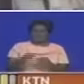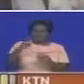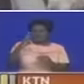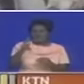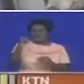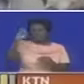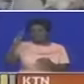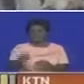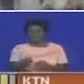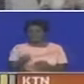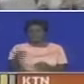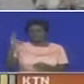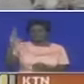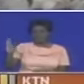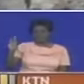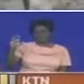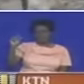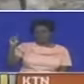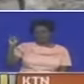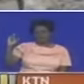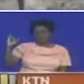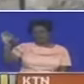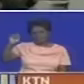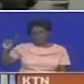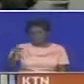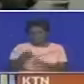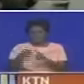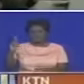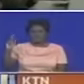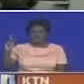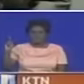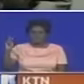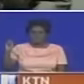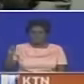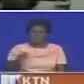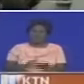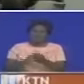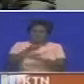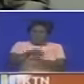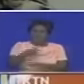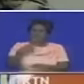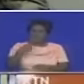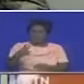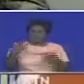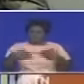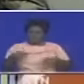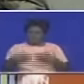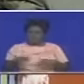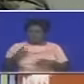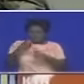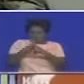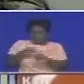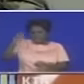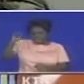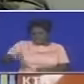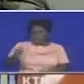40,000. Francis Mtalaki, KTN Leo. Na zaidi ya watu 200 mtazamaji ambao ni raia wa Sudan